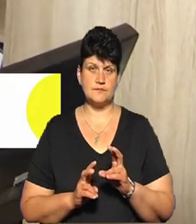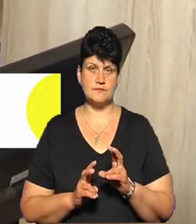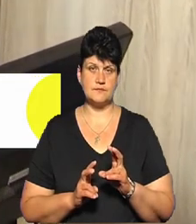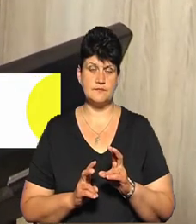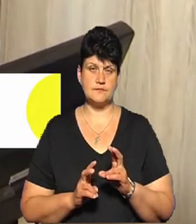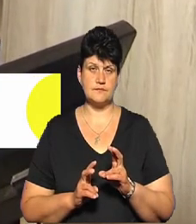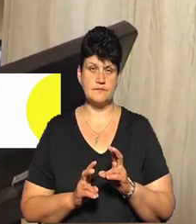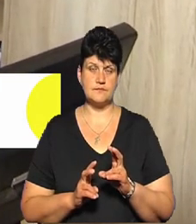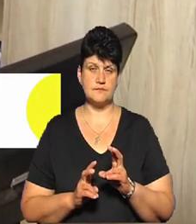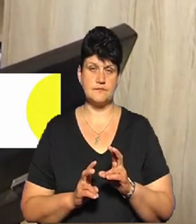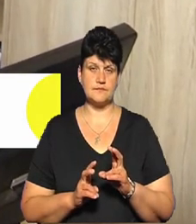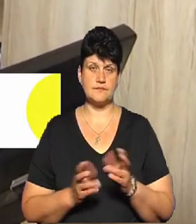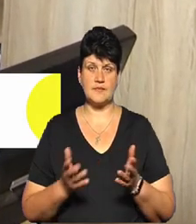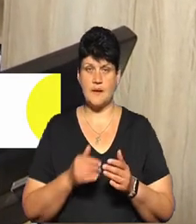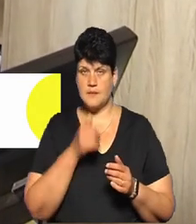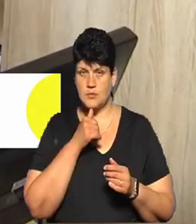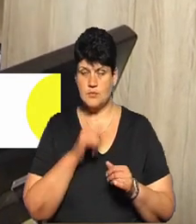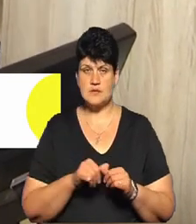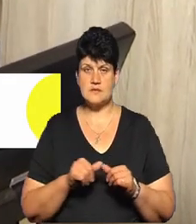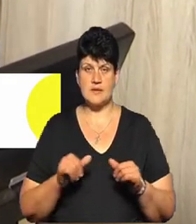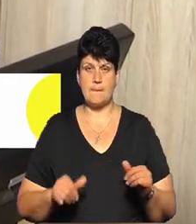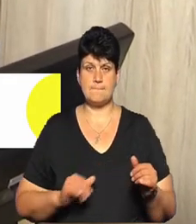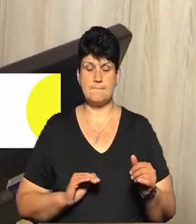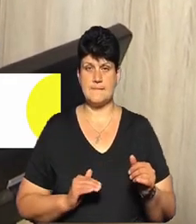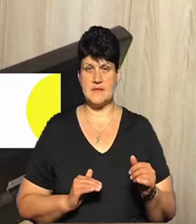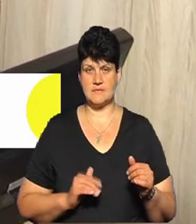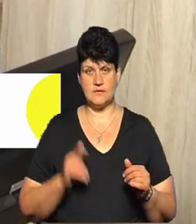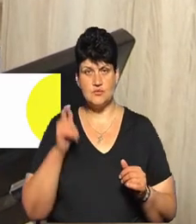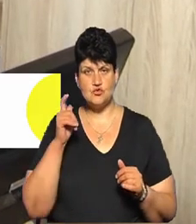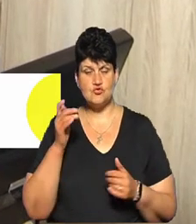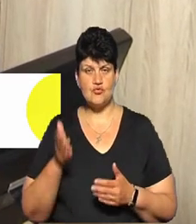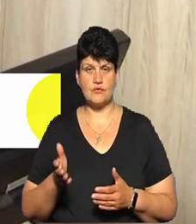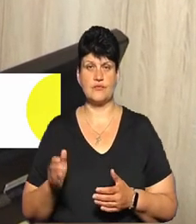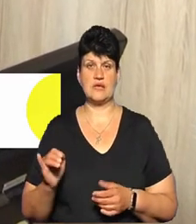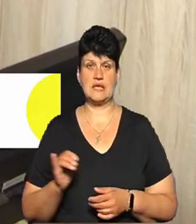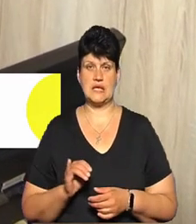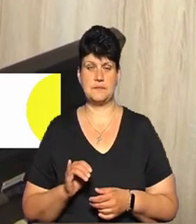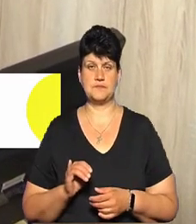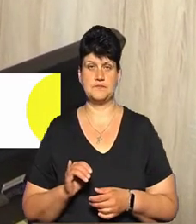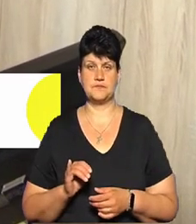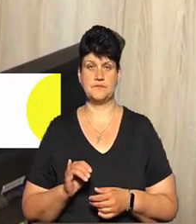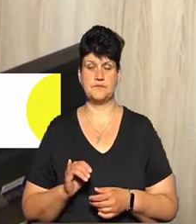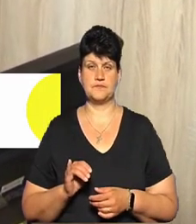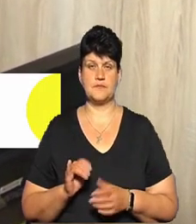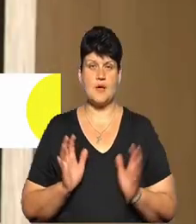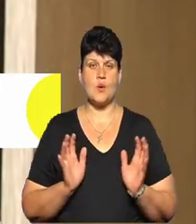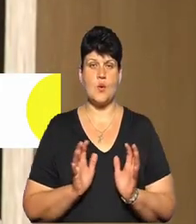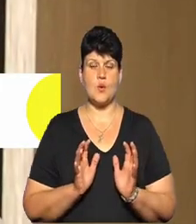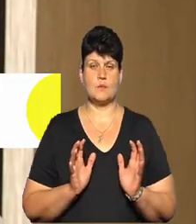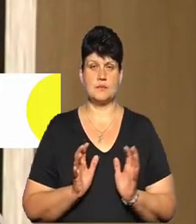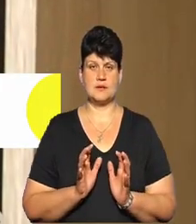пытается развивать бизнес в Чорткові і опікується індустріальним